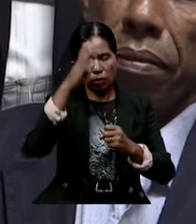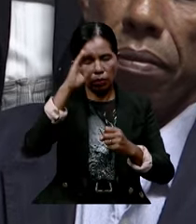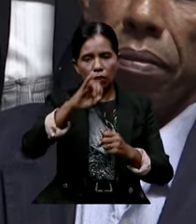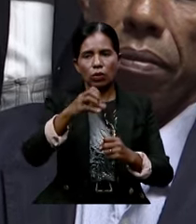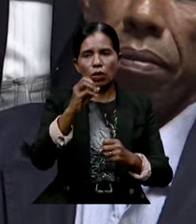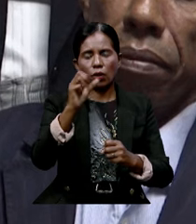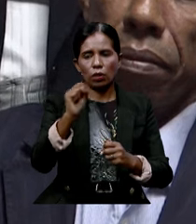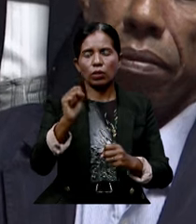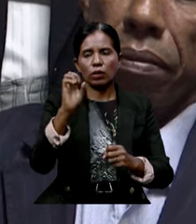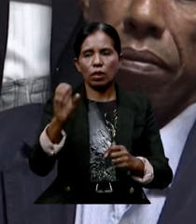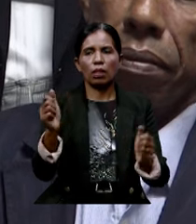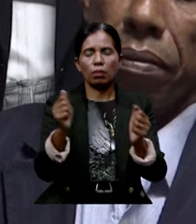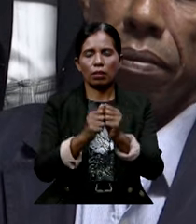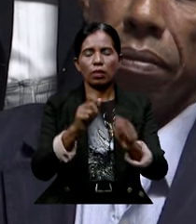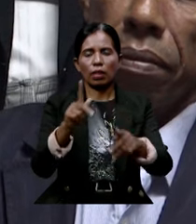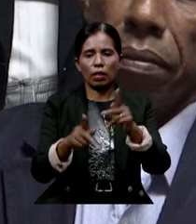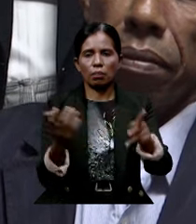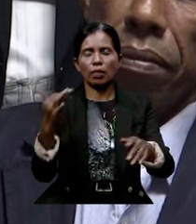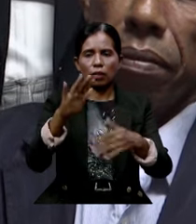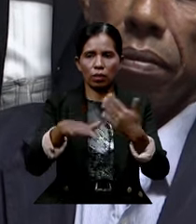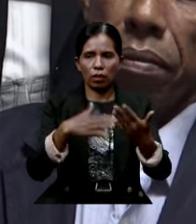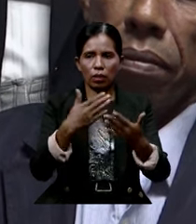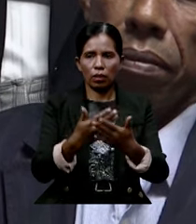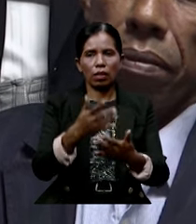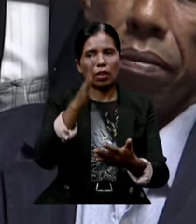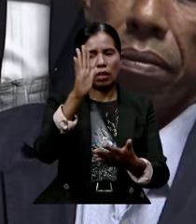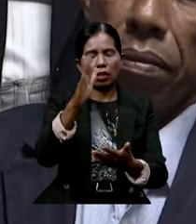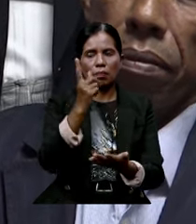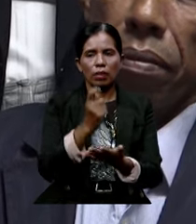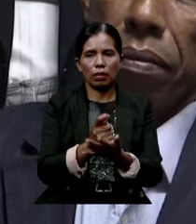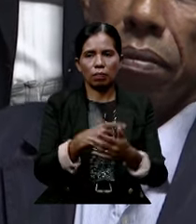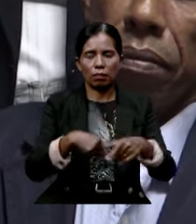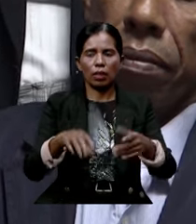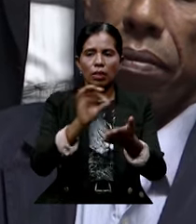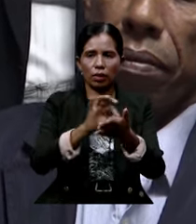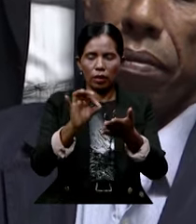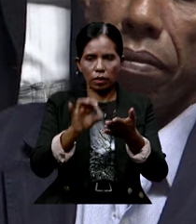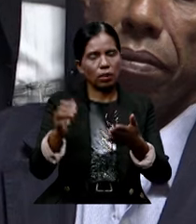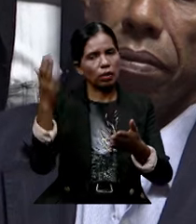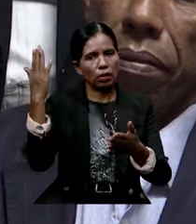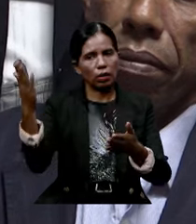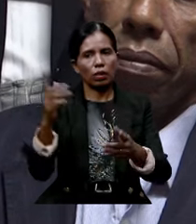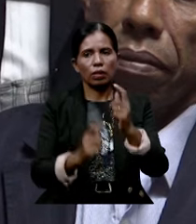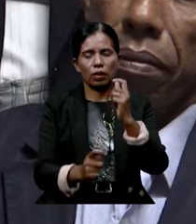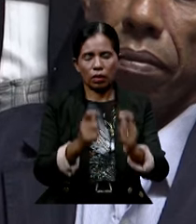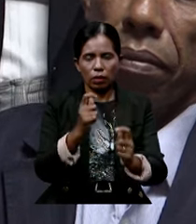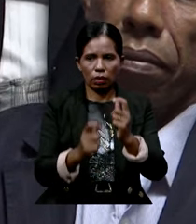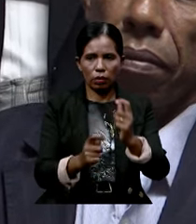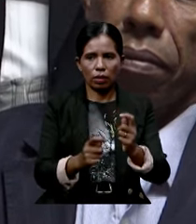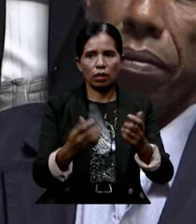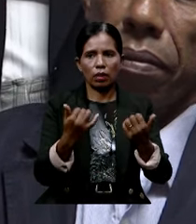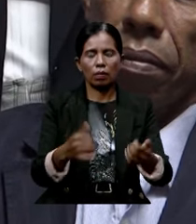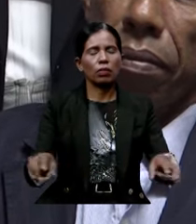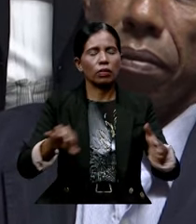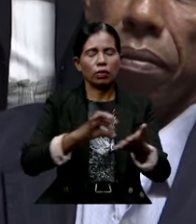Santos hamutu kon ini e marsira reun lima ben umento bahalo registro ia tribunal de curso ida ne mak sai fundador